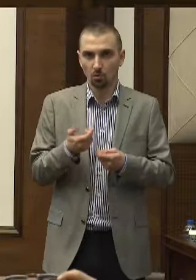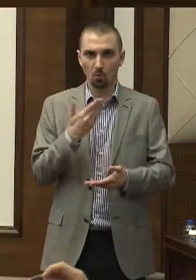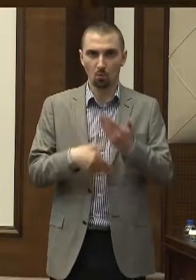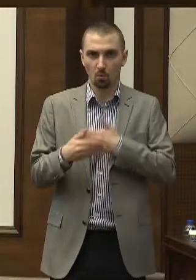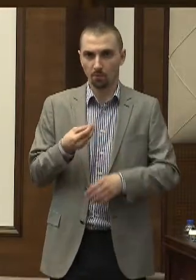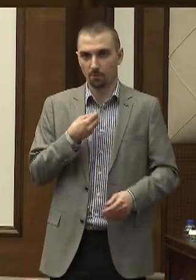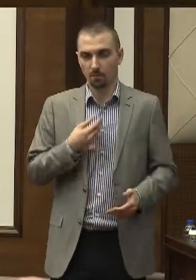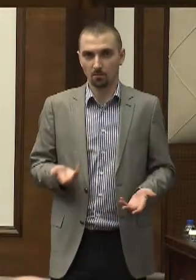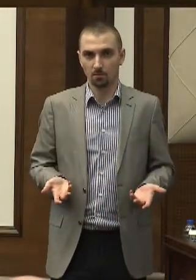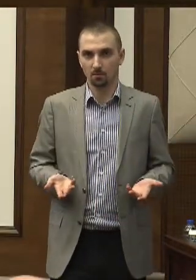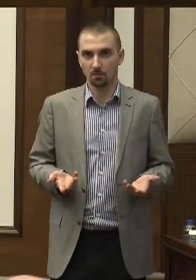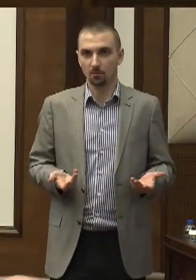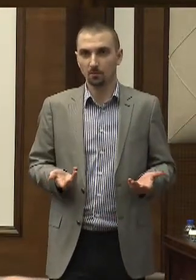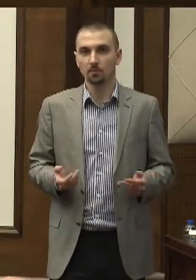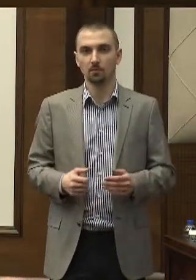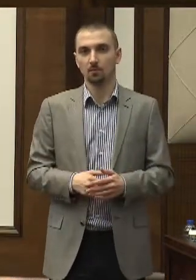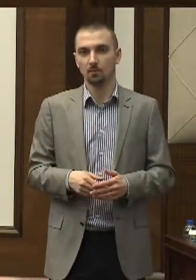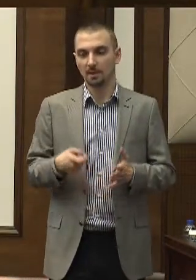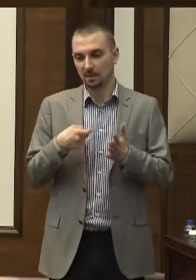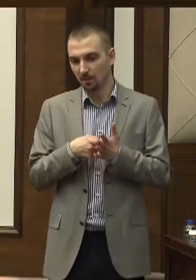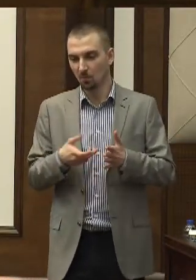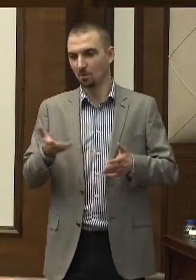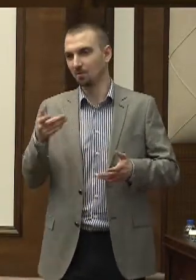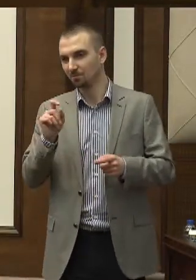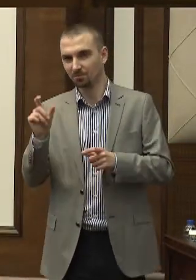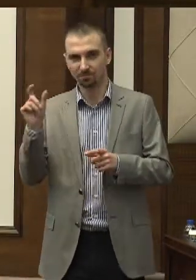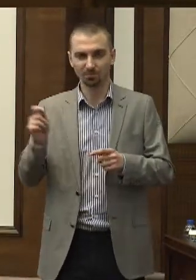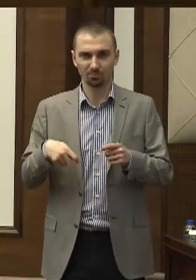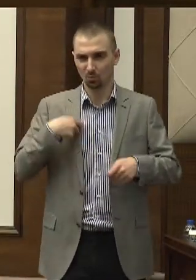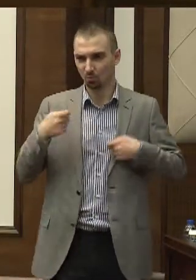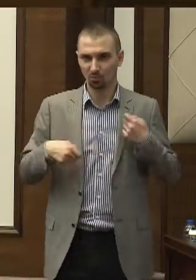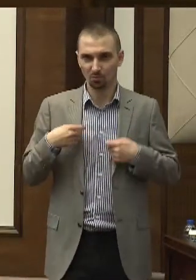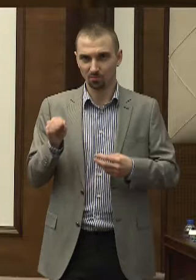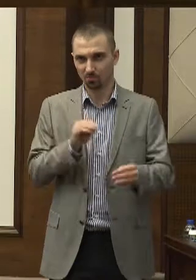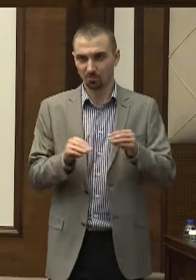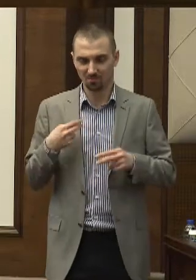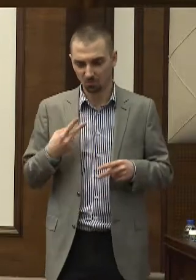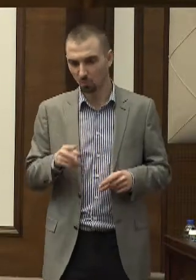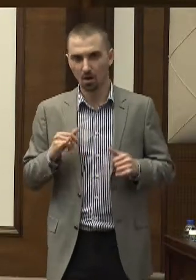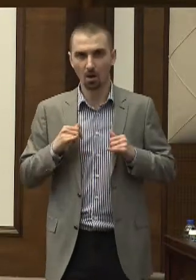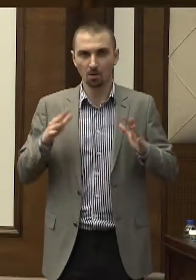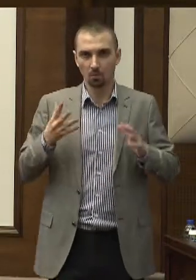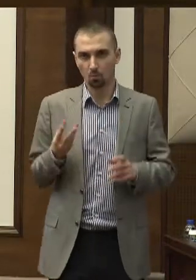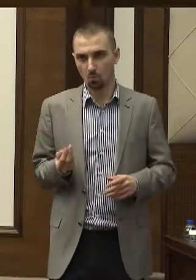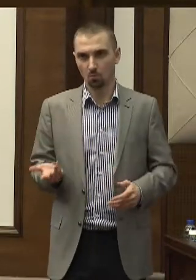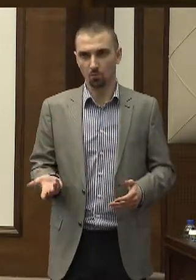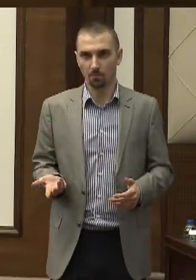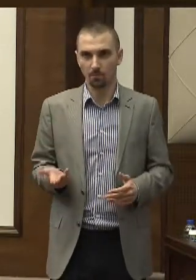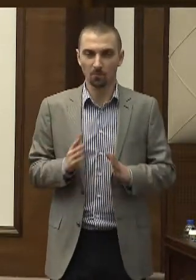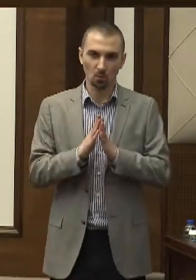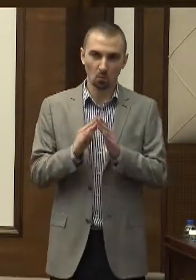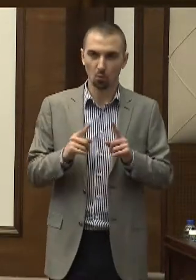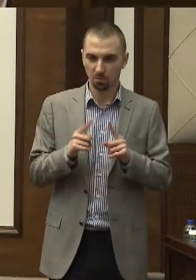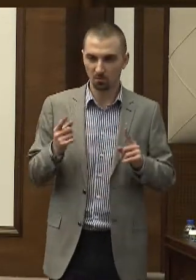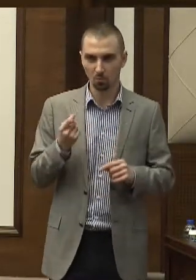bakın ya. Çöpüyle, sokağıyla, bilmem neyle. Yani biraz rahatsız oluyorum bu işten de bunu biraz uzattım. Kusura